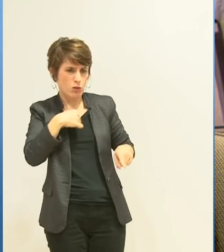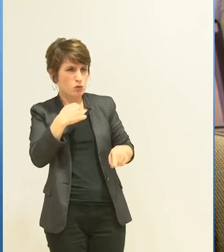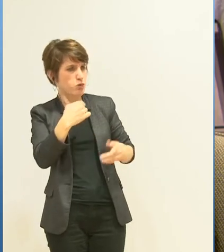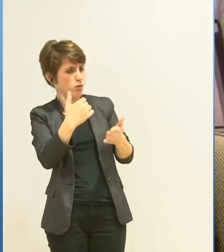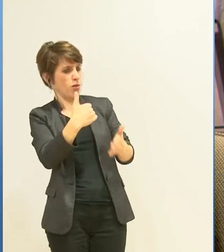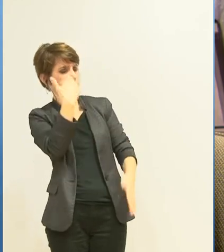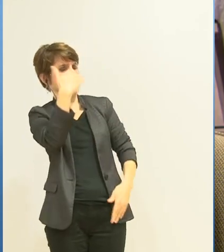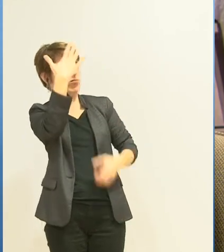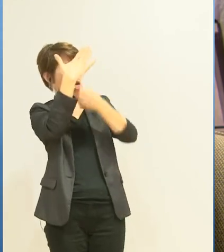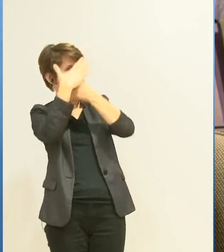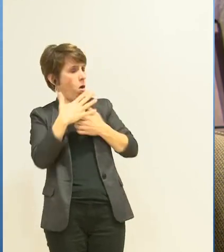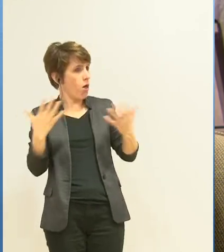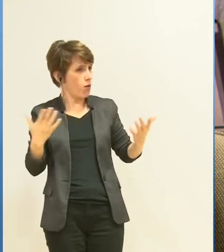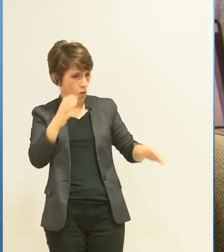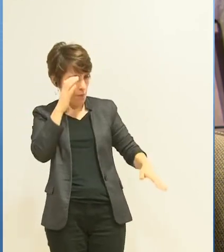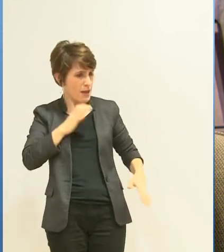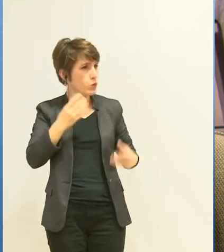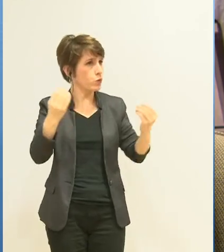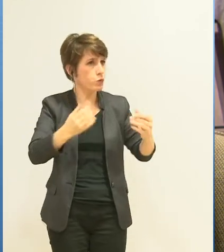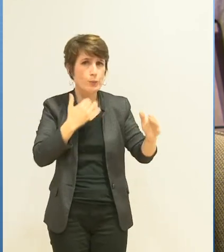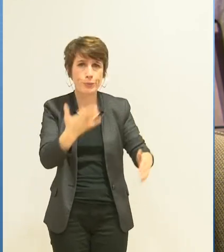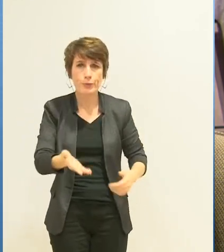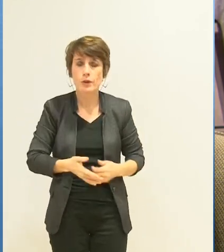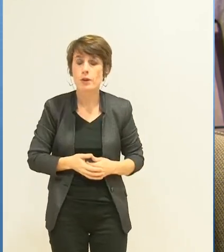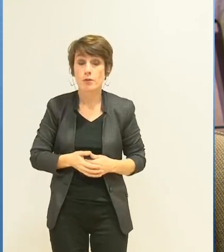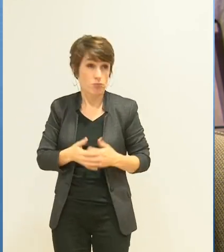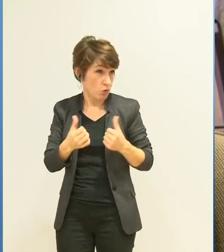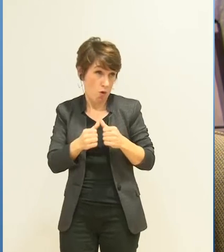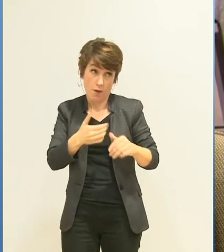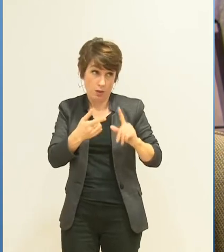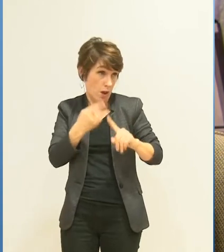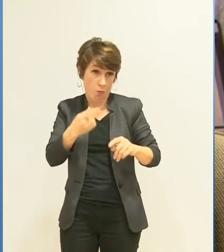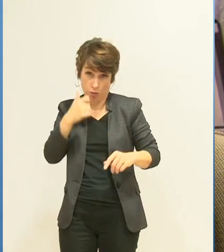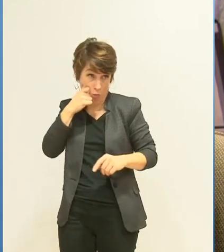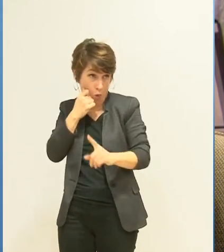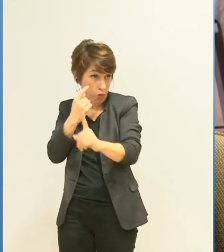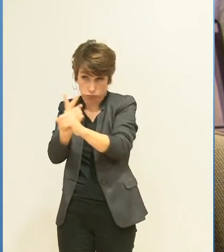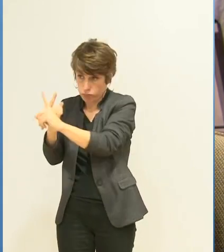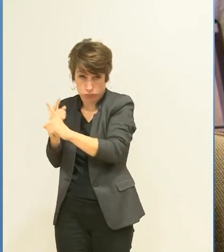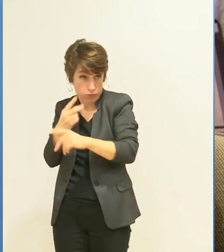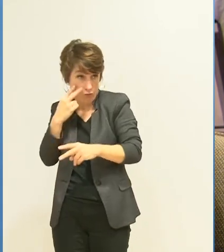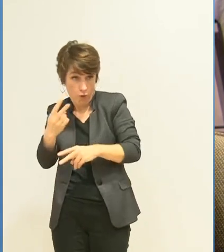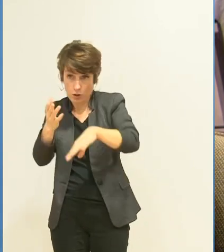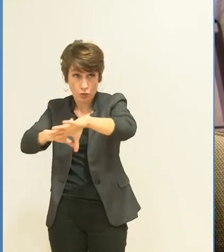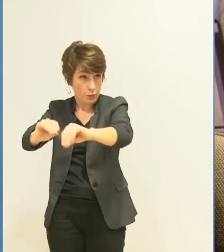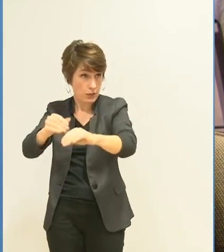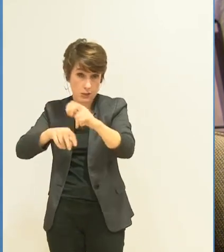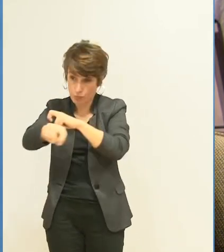distance il suffit de venir sur place pour s'en rendre compte la siph